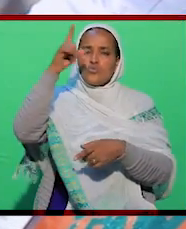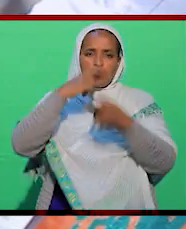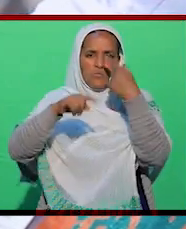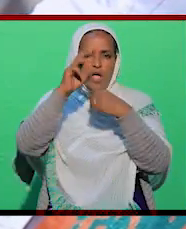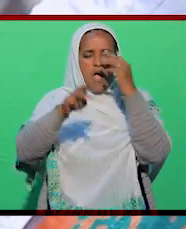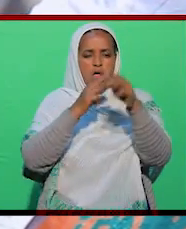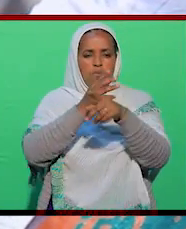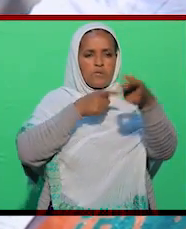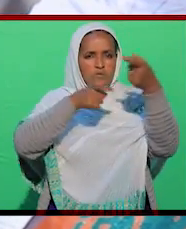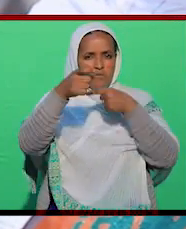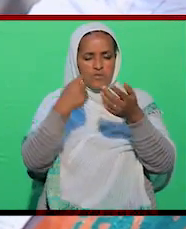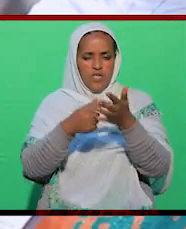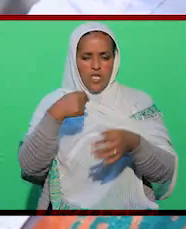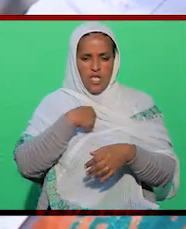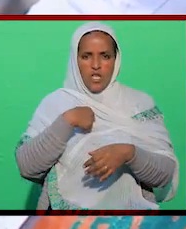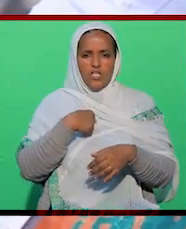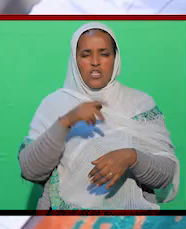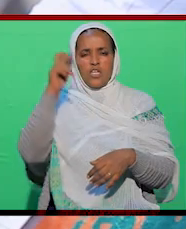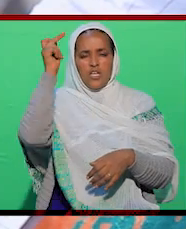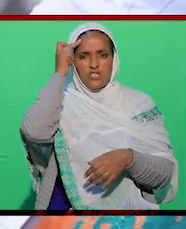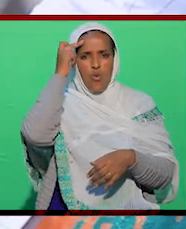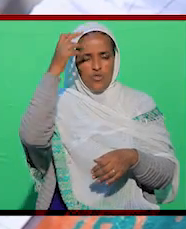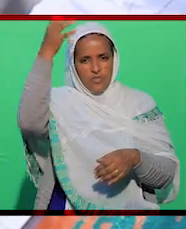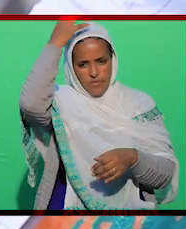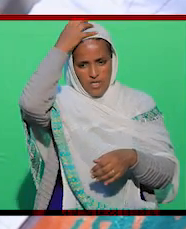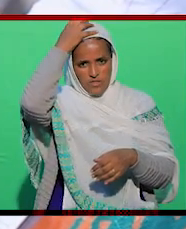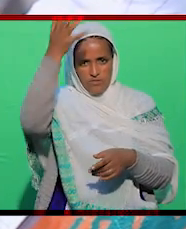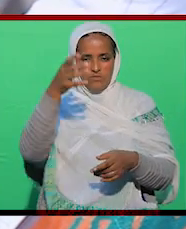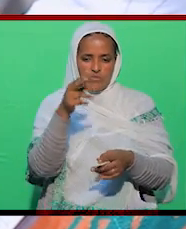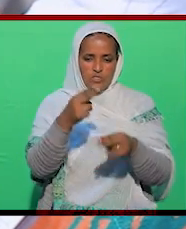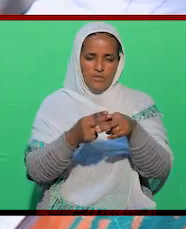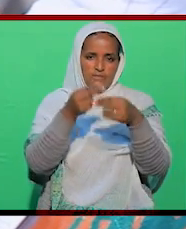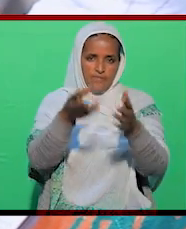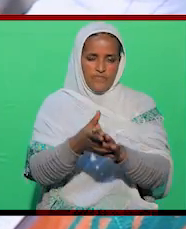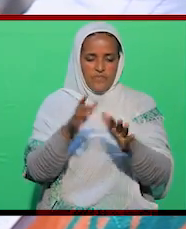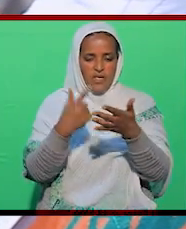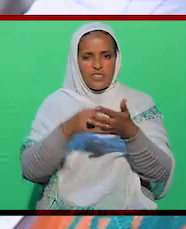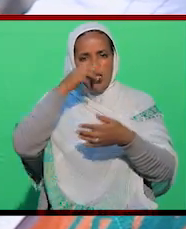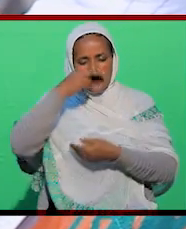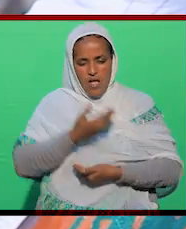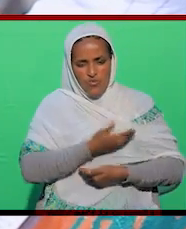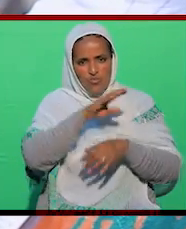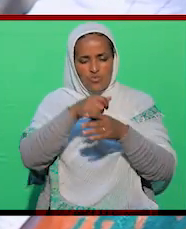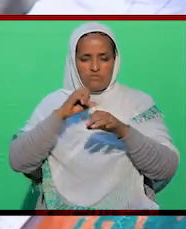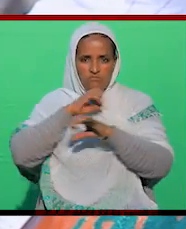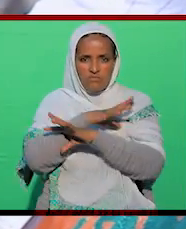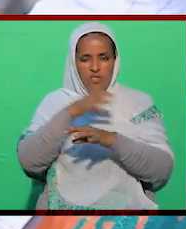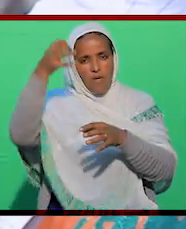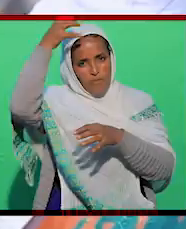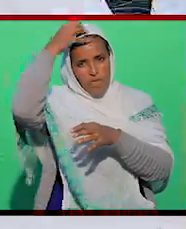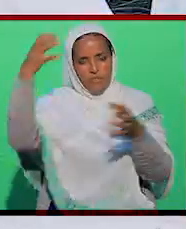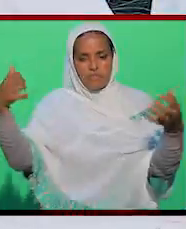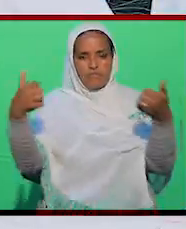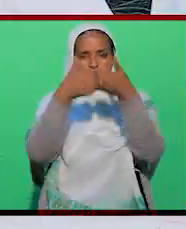ክርስቶስ ይመጣል፣ ዓለምን ይቆጣጠራል፣ ያን ጊዜ የሚነግሱት የኔ የዳዊት መንግስት ስሙን ራሱ ዴቪድ ያለው እዛ። ከዛ ህፃናትን ሁሉ